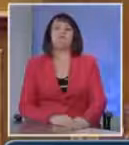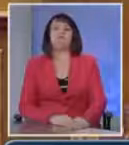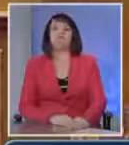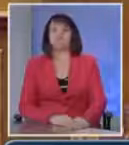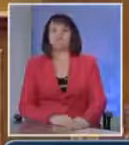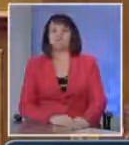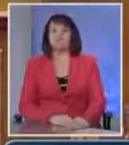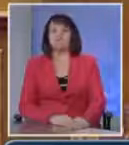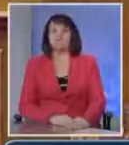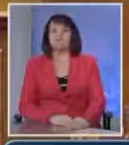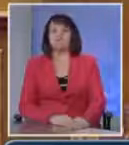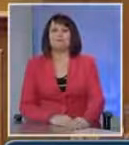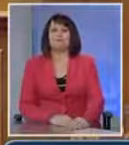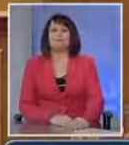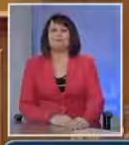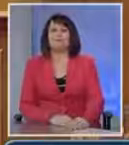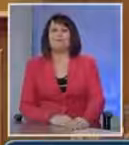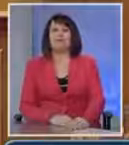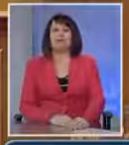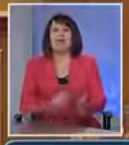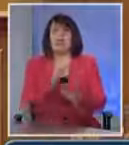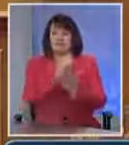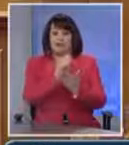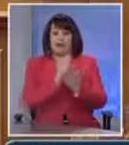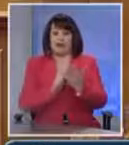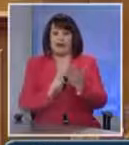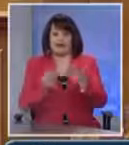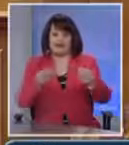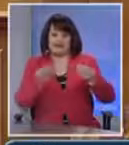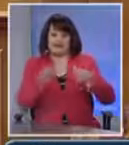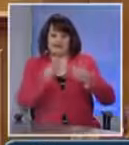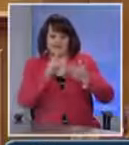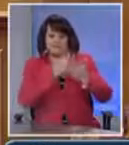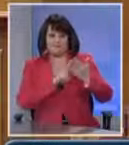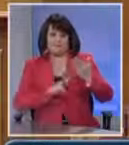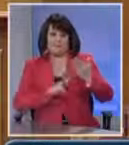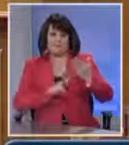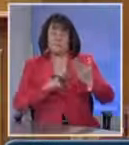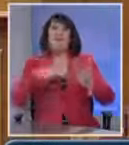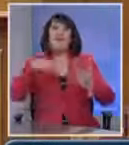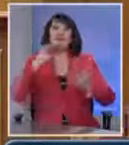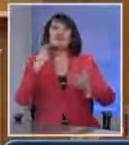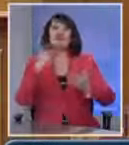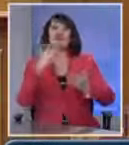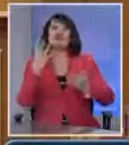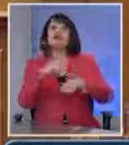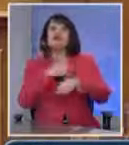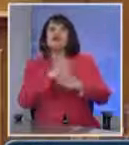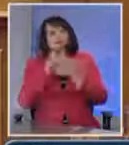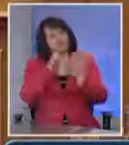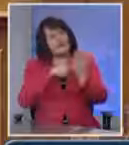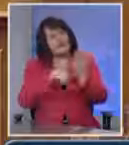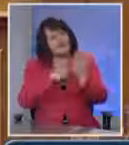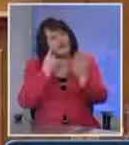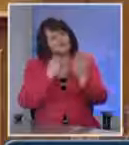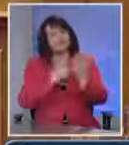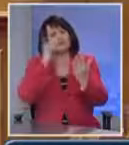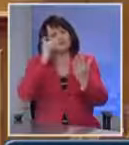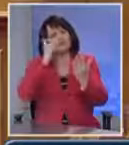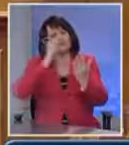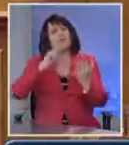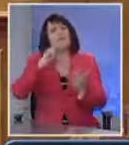μάλιστα ο συντάκτης του σημειώματος μια διορία 24 ώρες να το σκεφτούμε και να